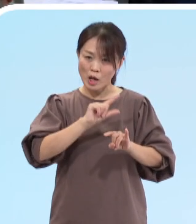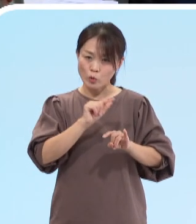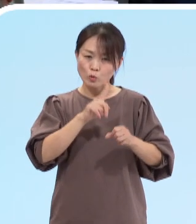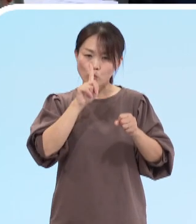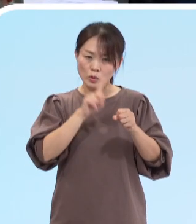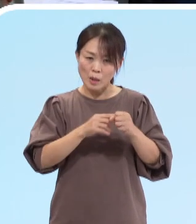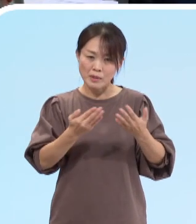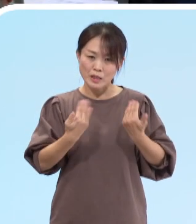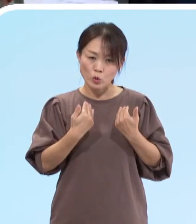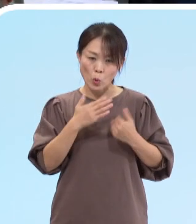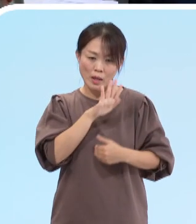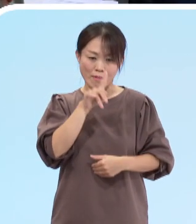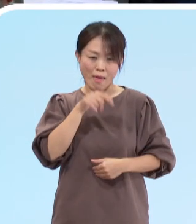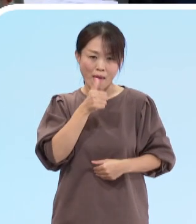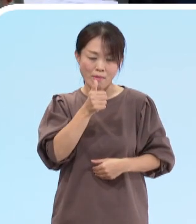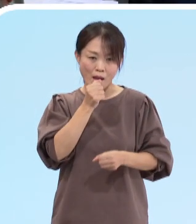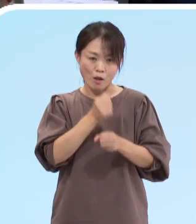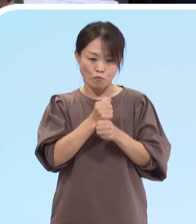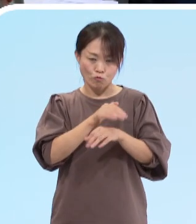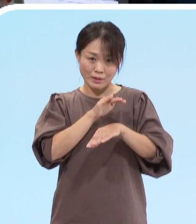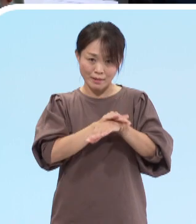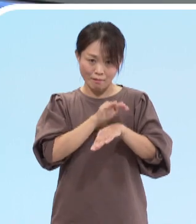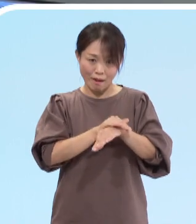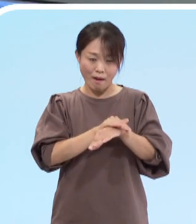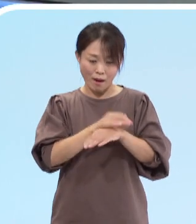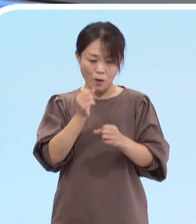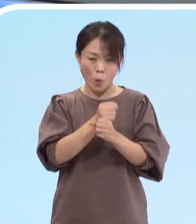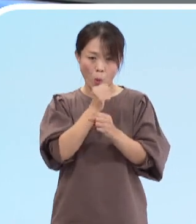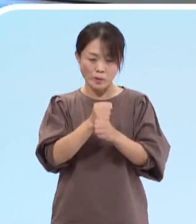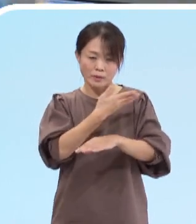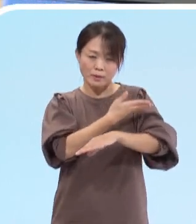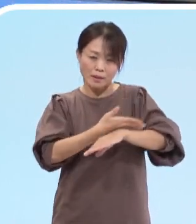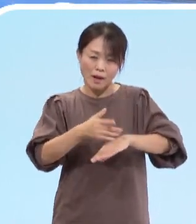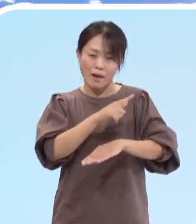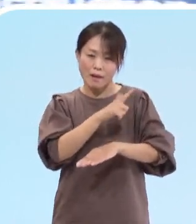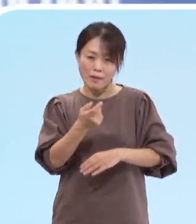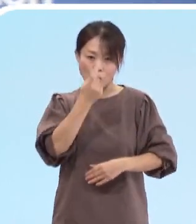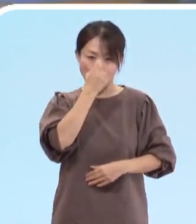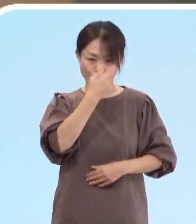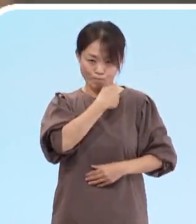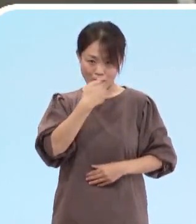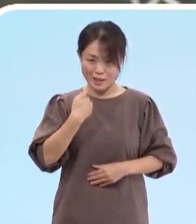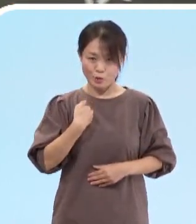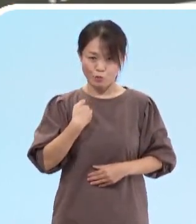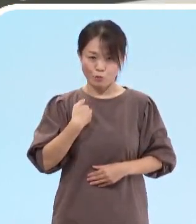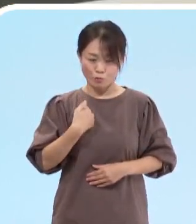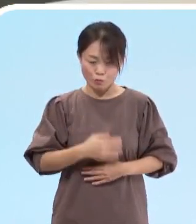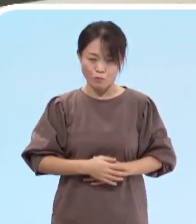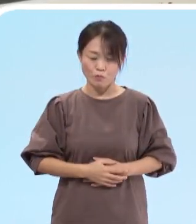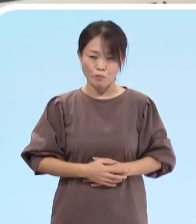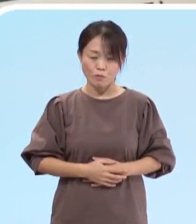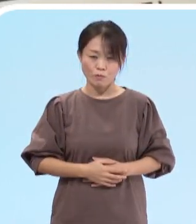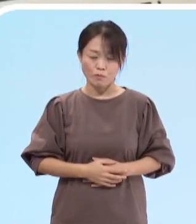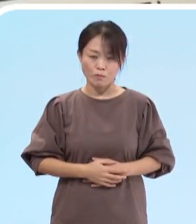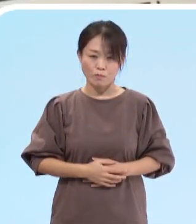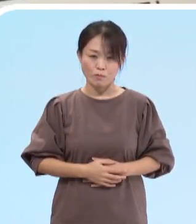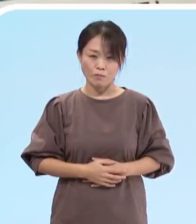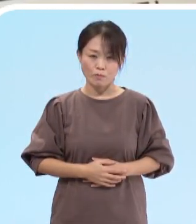活用するために必要なデータの作り方や工事の流れなどを学ぶことができるんです。